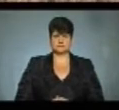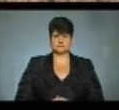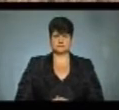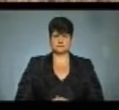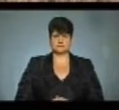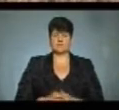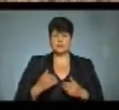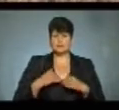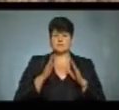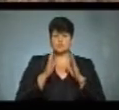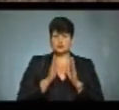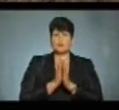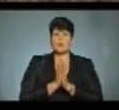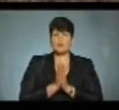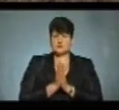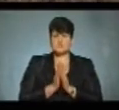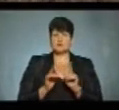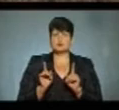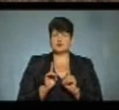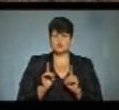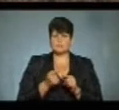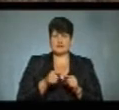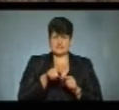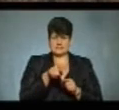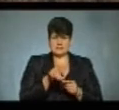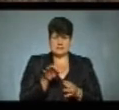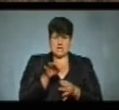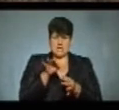Ми, звісно, будемо просити, щоб ці останки